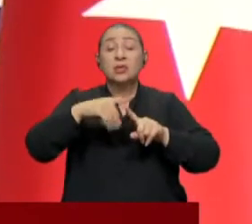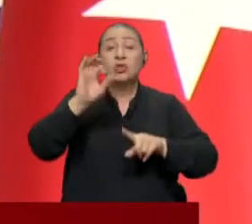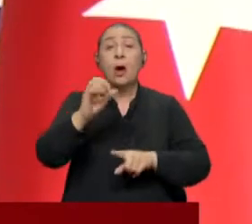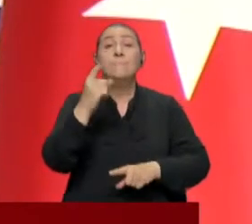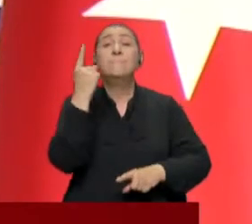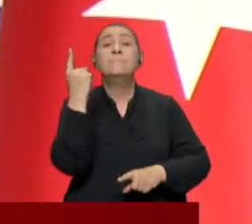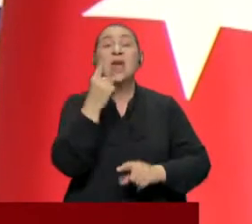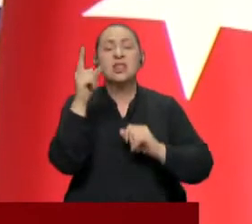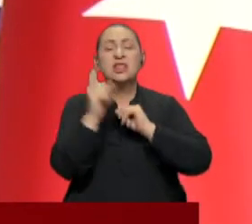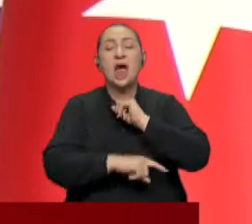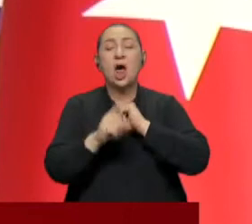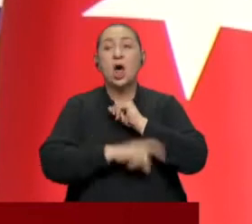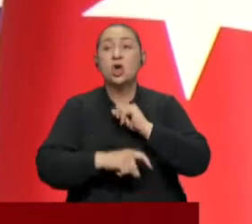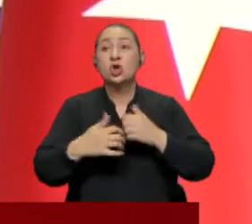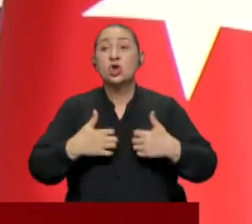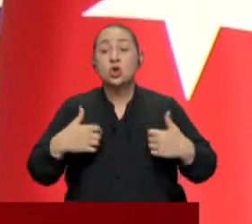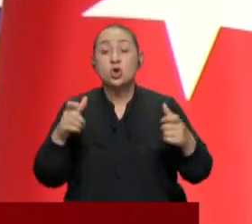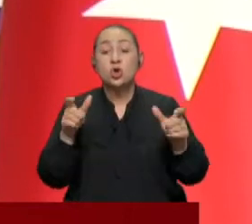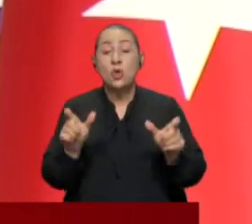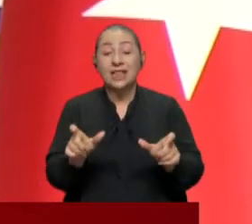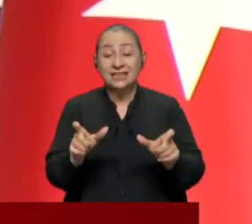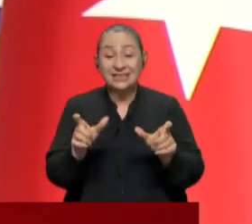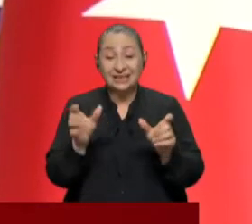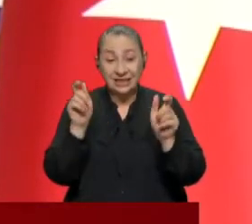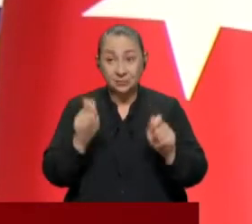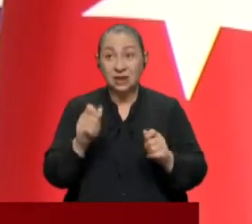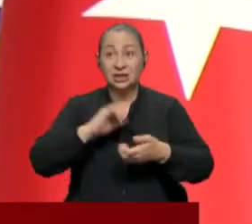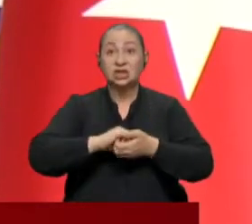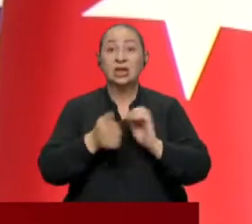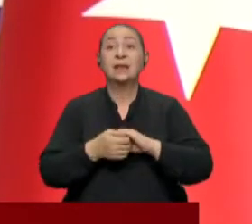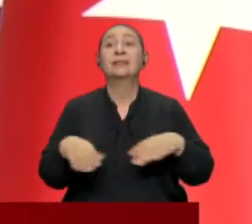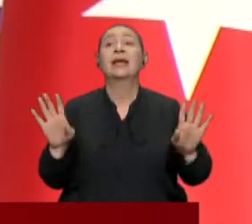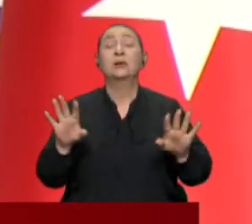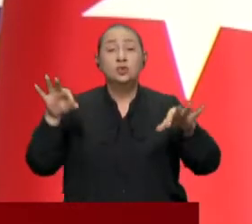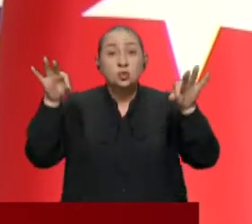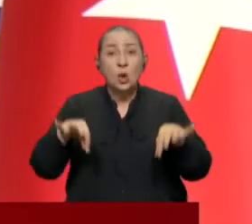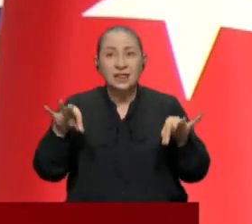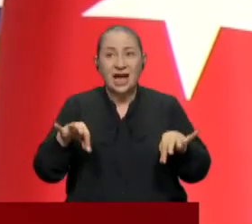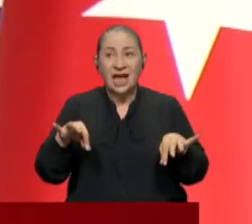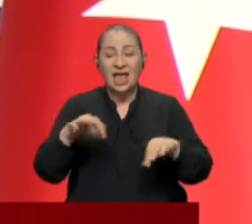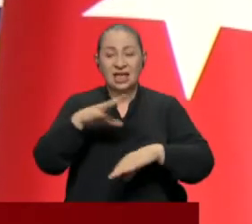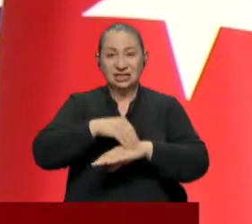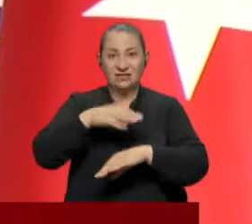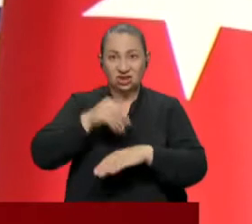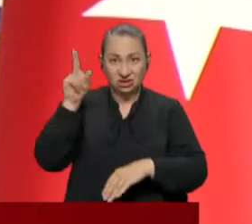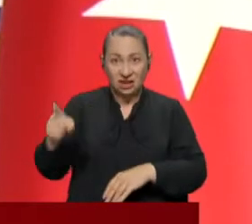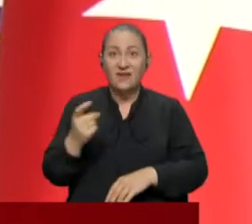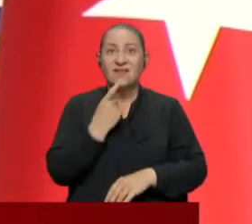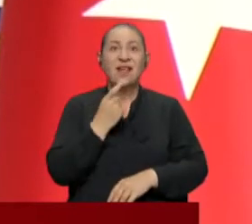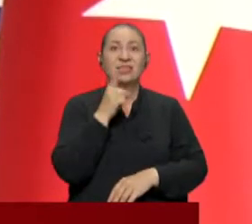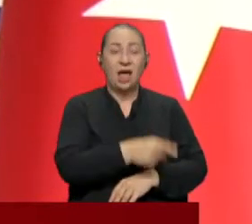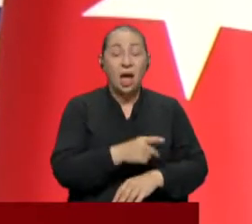bir terör güvenliği sağlayacak teşkilat değildir. Şu anda İsveç'te,